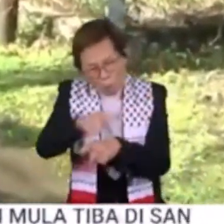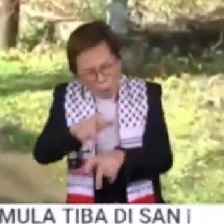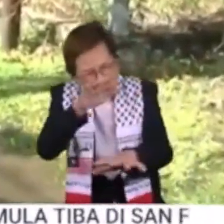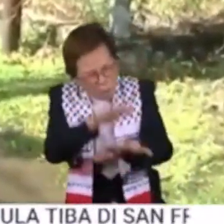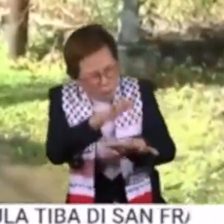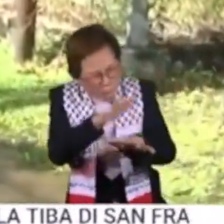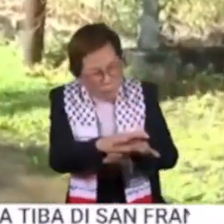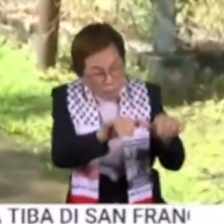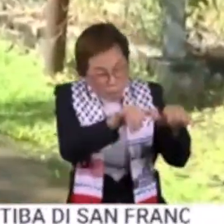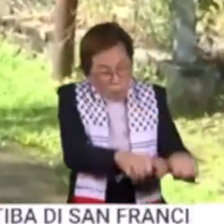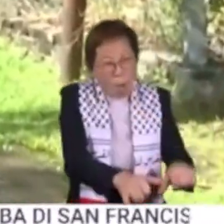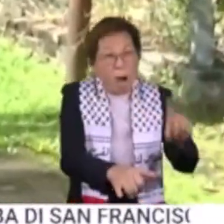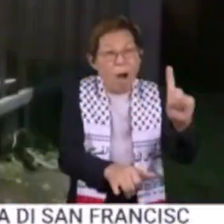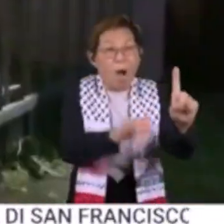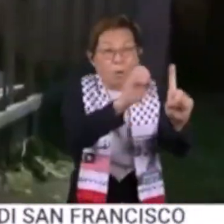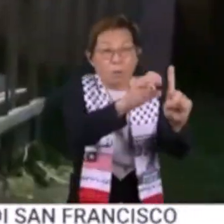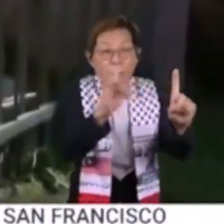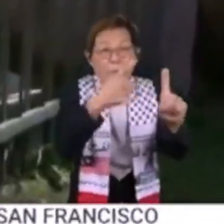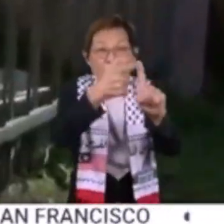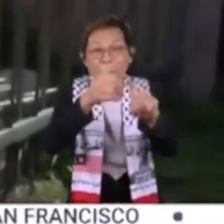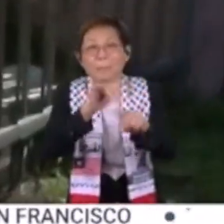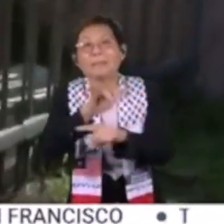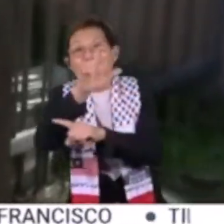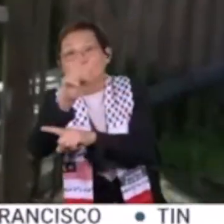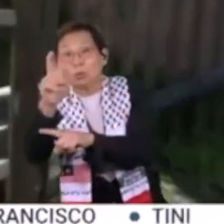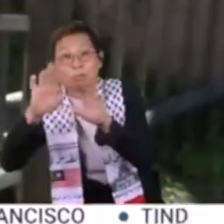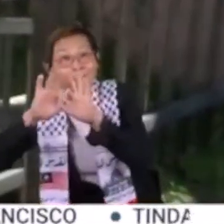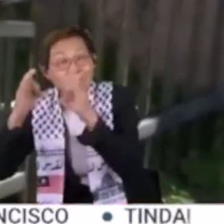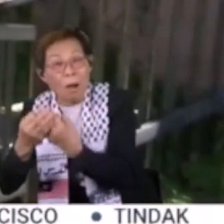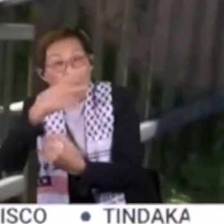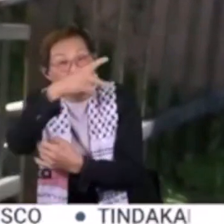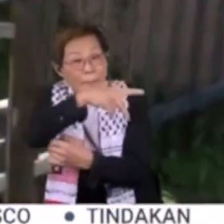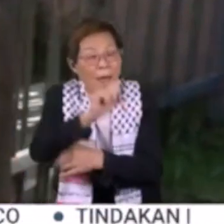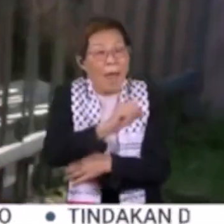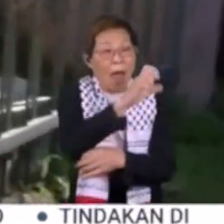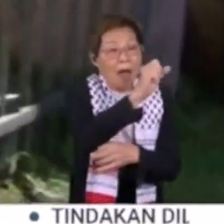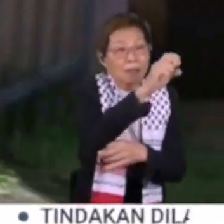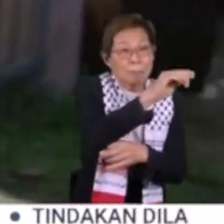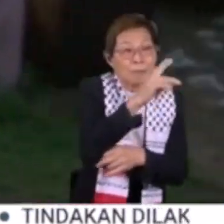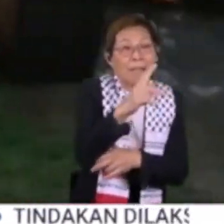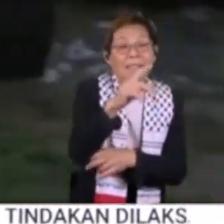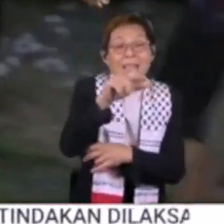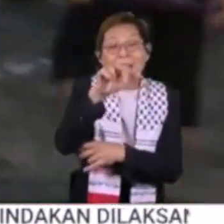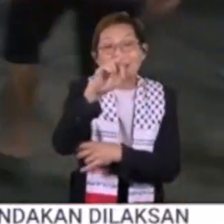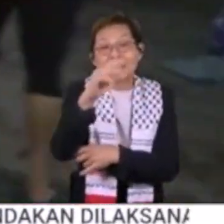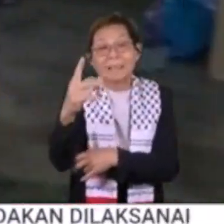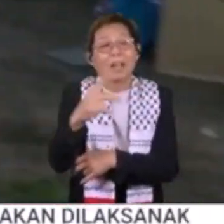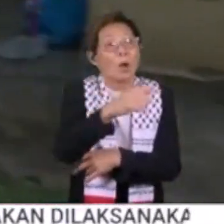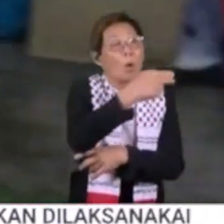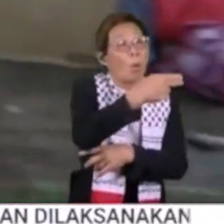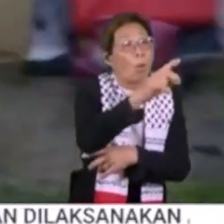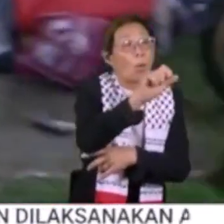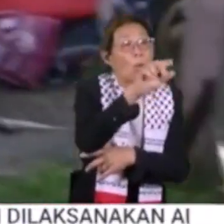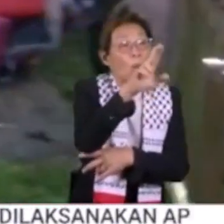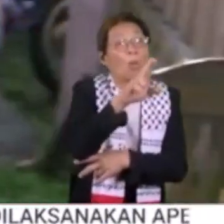ramai 108 penduduk daripada 32 keluarga. Dan PPS SMK Gerik di Hulur Perak ditutup.